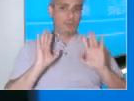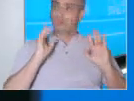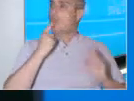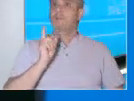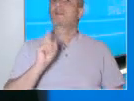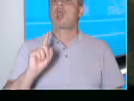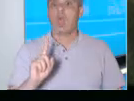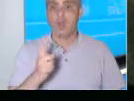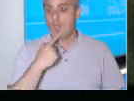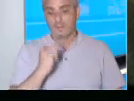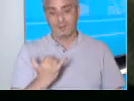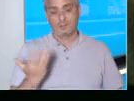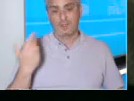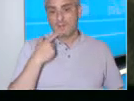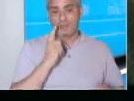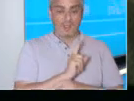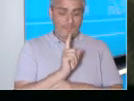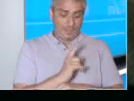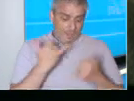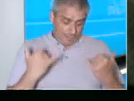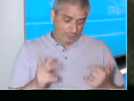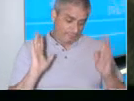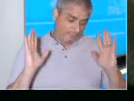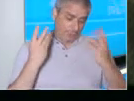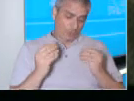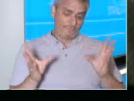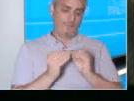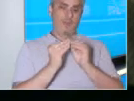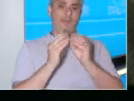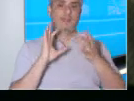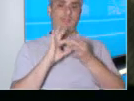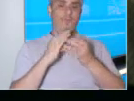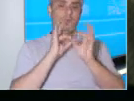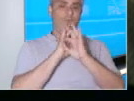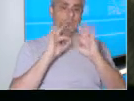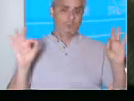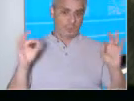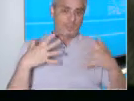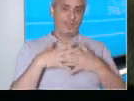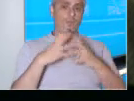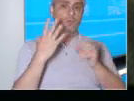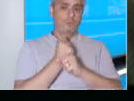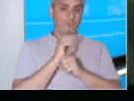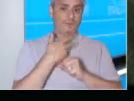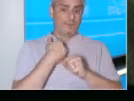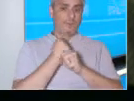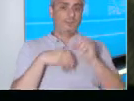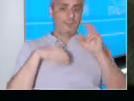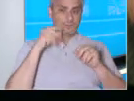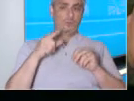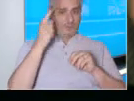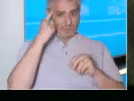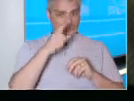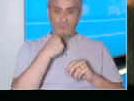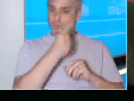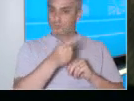לא אמרתי לא, ולא אמרתי כן. אני אמרתי שכרגע טוב לנו ביחד, החיבור הזה מצוין, החיבור הזה מוצלח, ואם נלך לבחירות, תזכרו